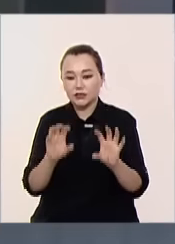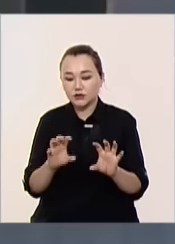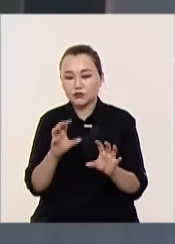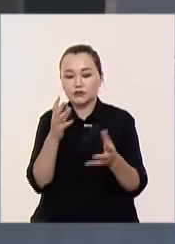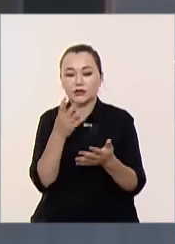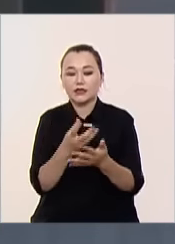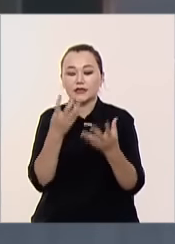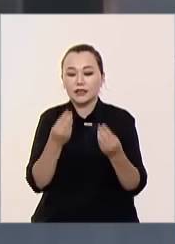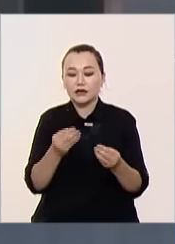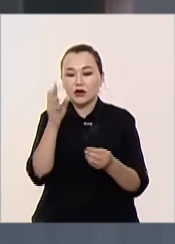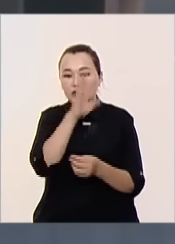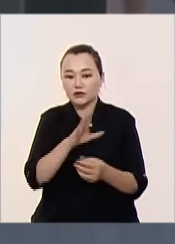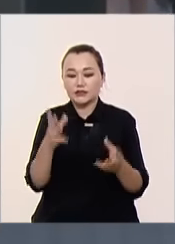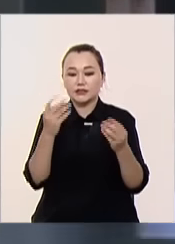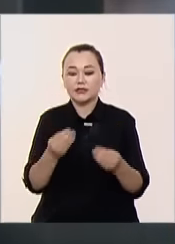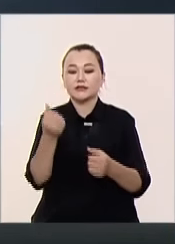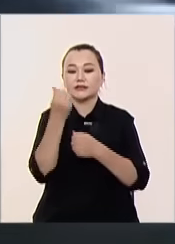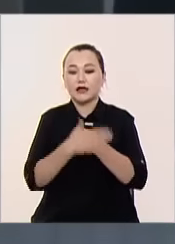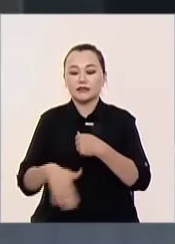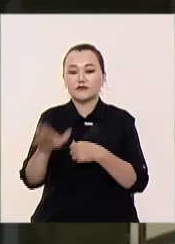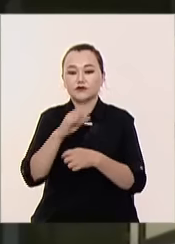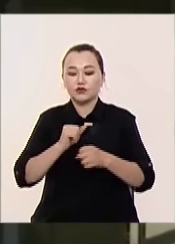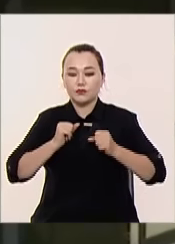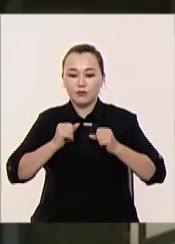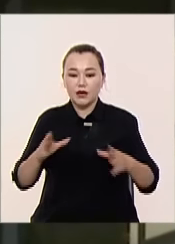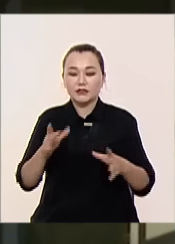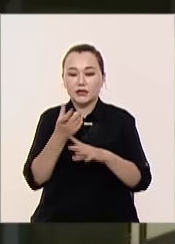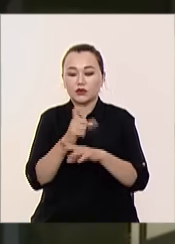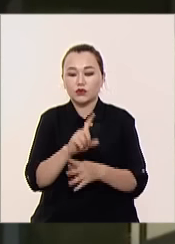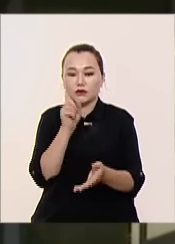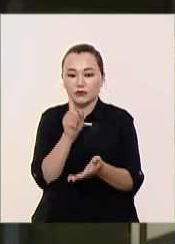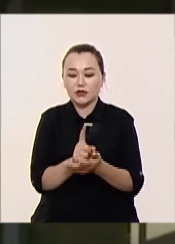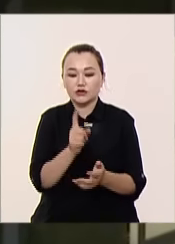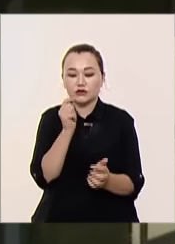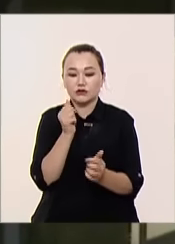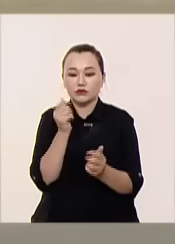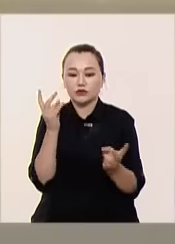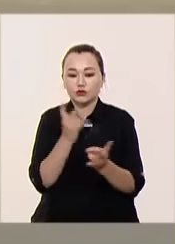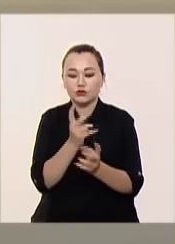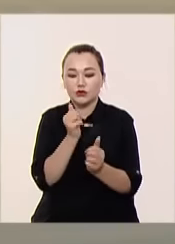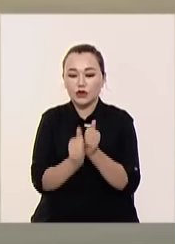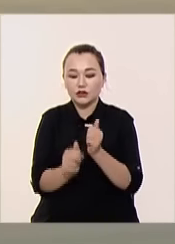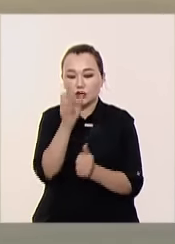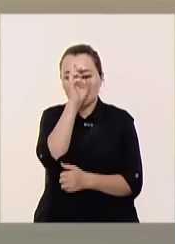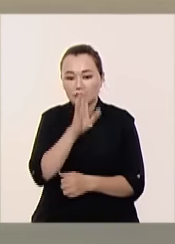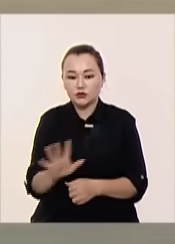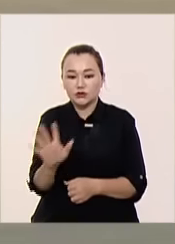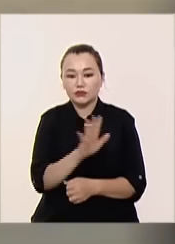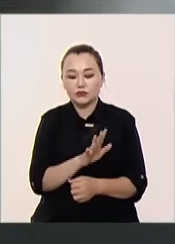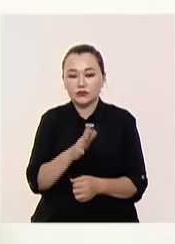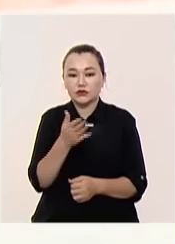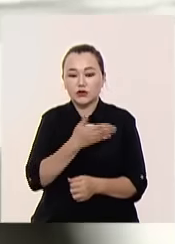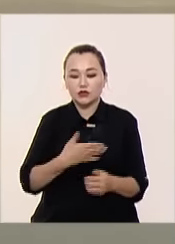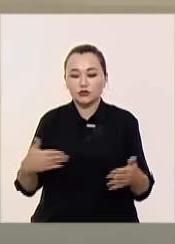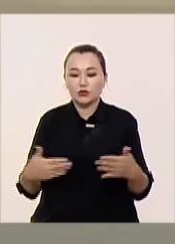день государств, день столицы – это все праздники, которые необходимы каждому государству. Наш